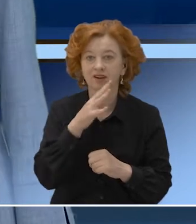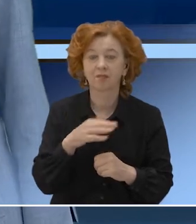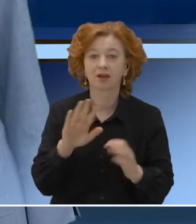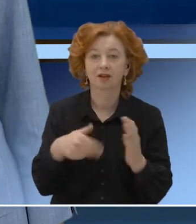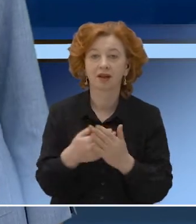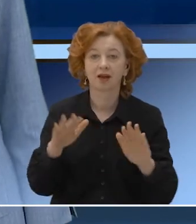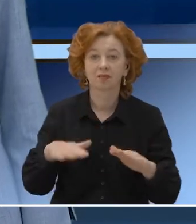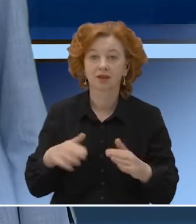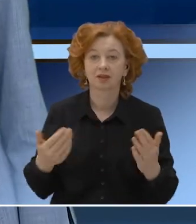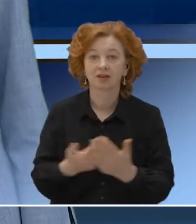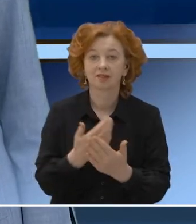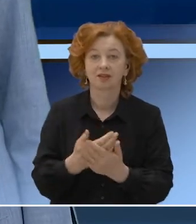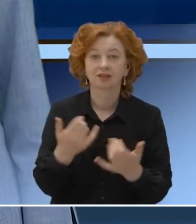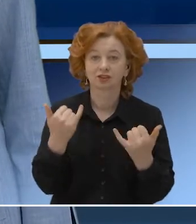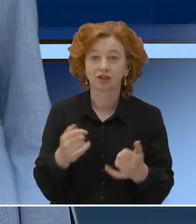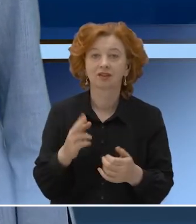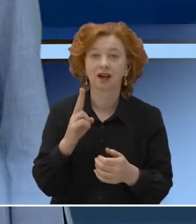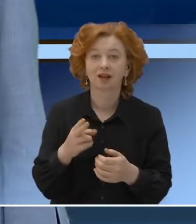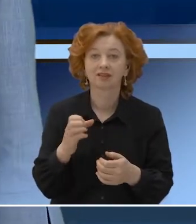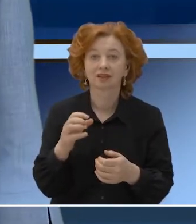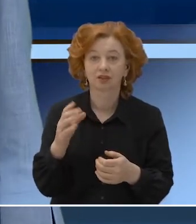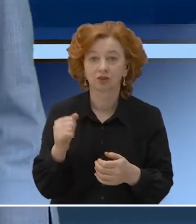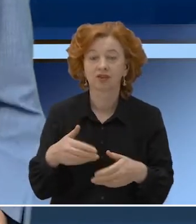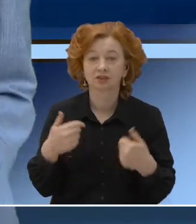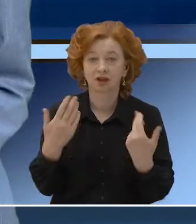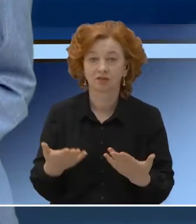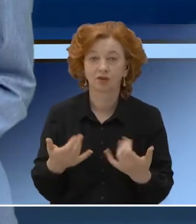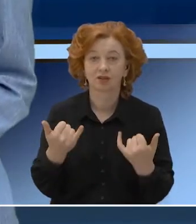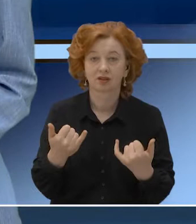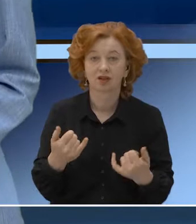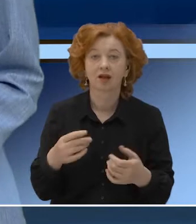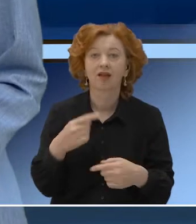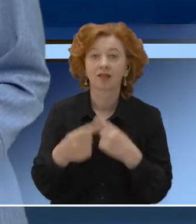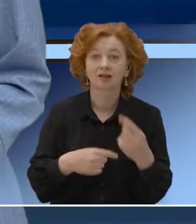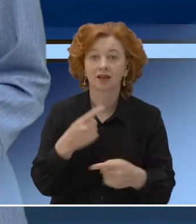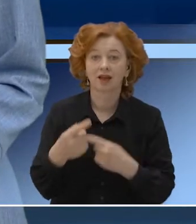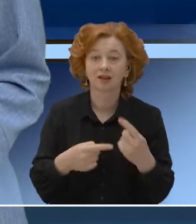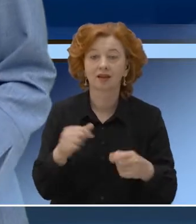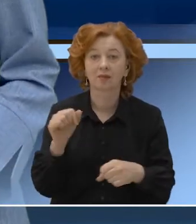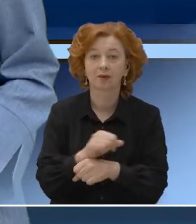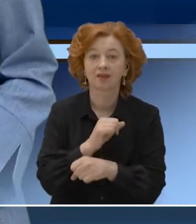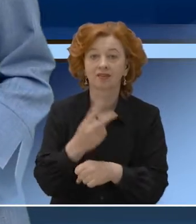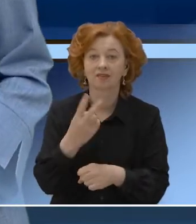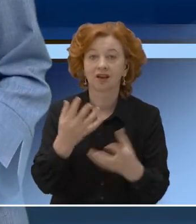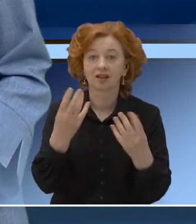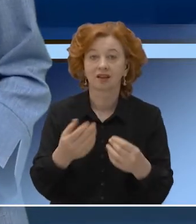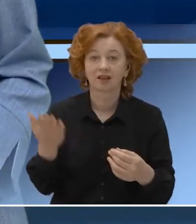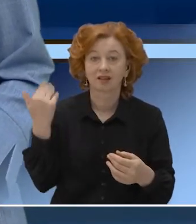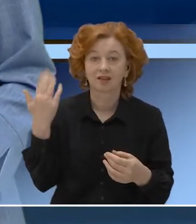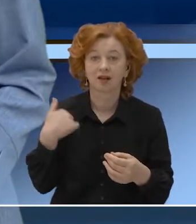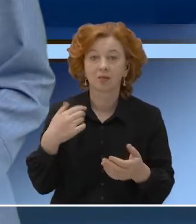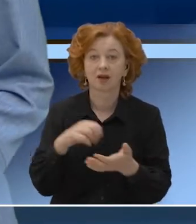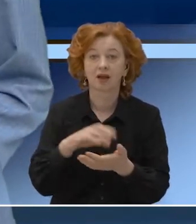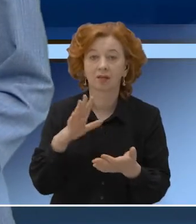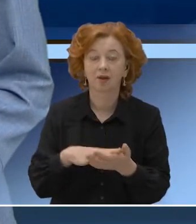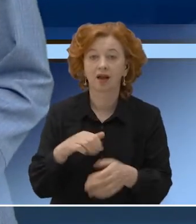Самое время для местных новостей. С вами Каролина Стрельцова. Здравствуйте. Наследники Победы. Буквально два дня назад мы с